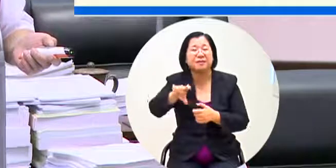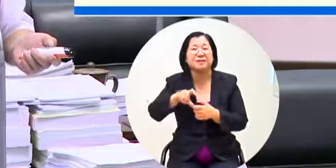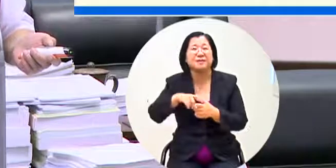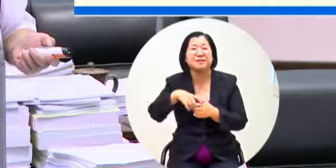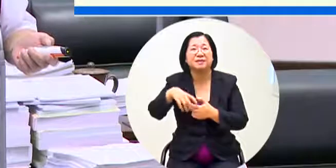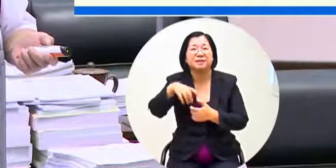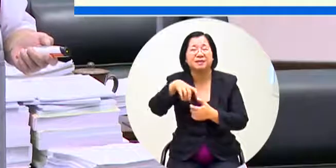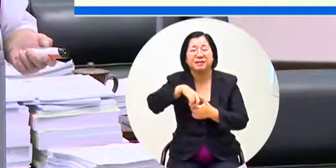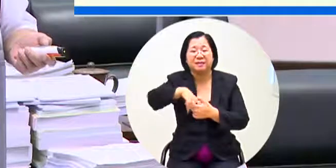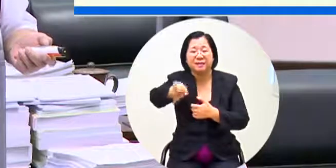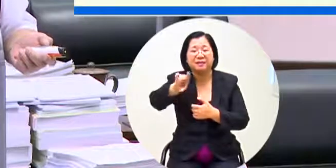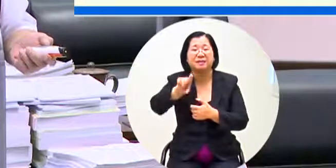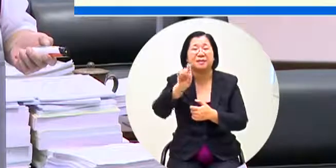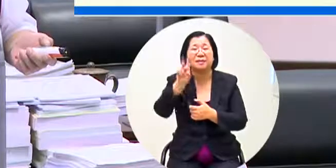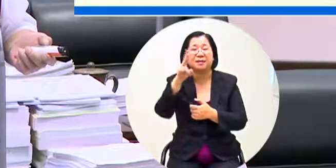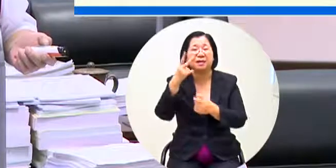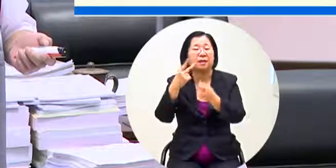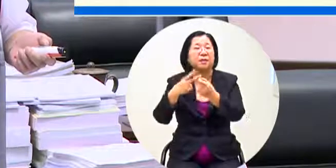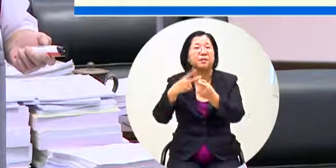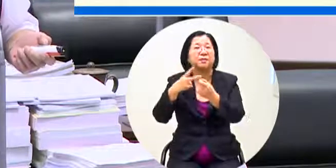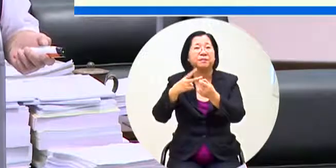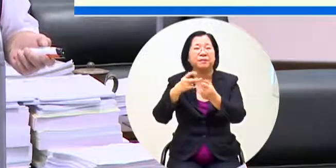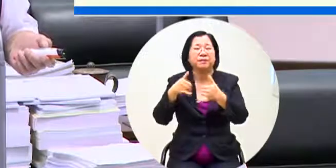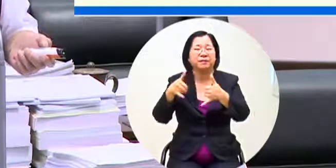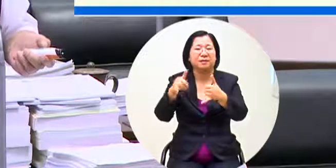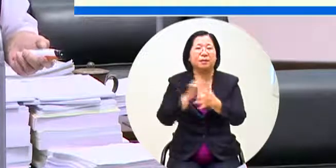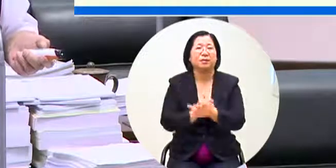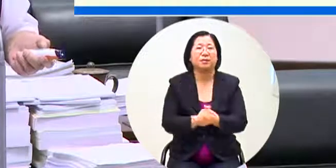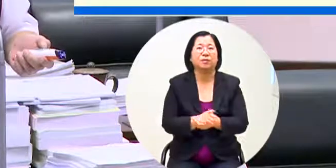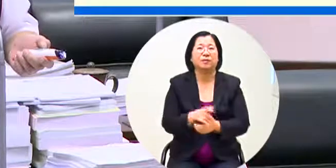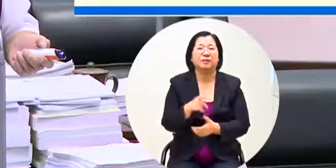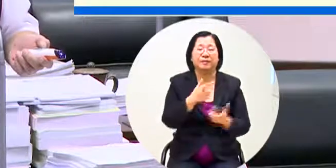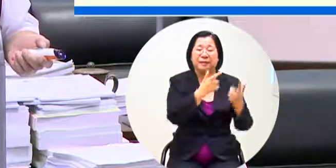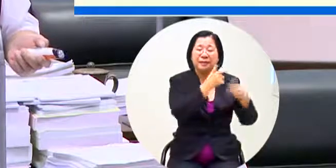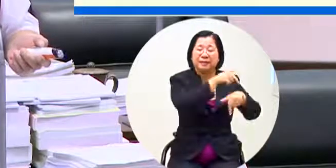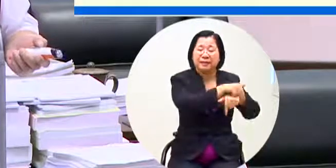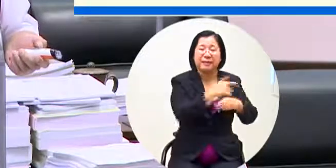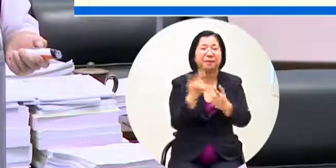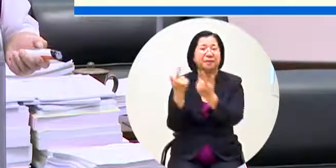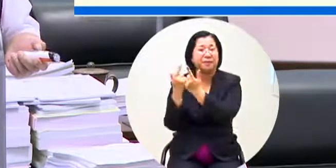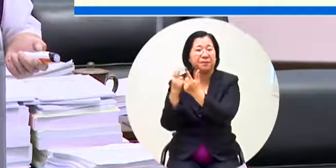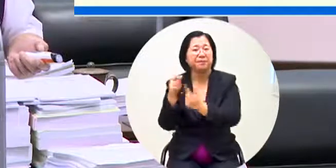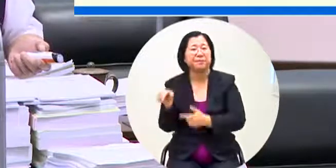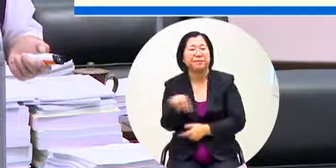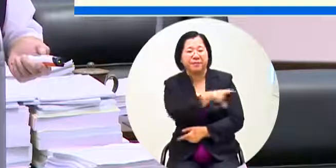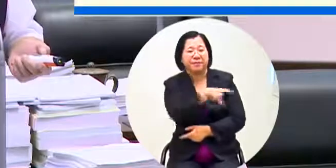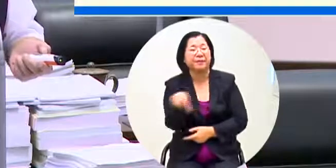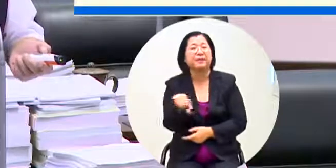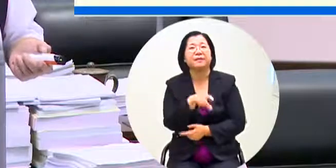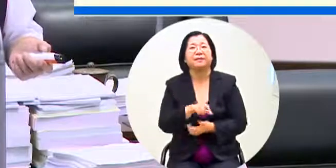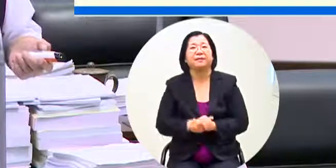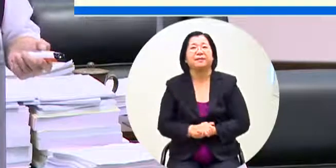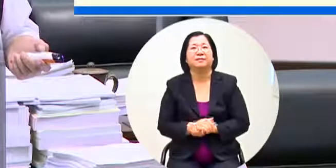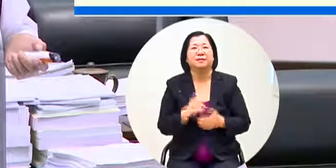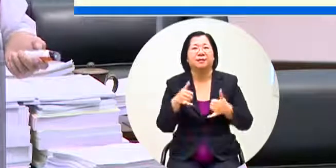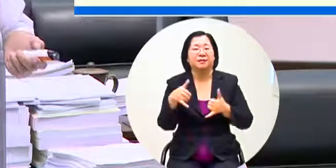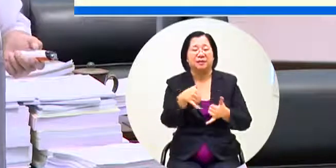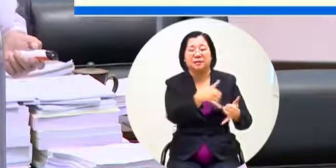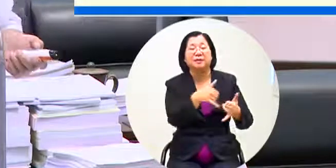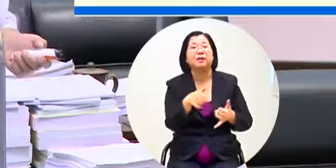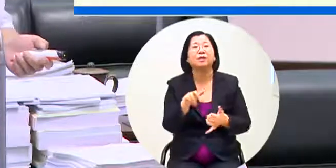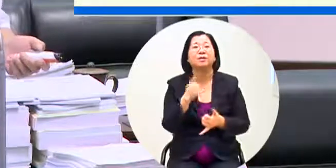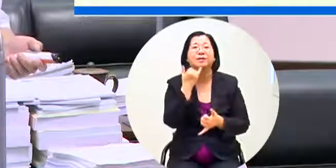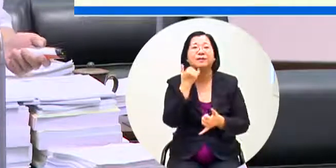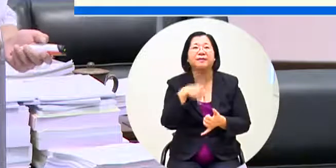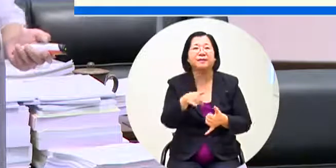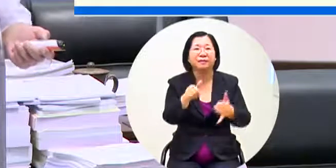南北向的啦吼，南北向的。诶，这个道路嘛，希望拢会当接到咱的主要道路二十米的这